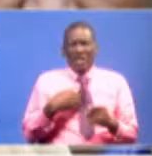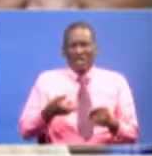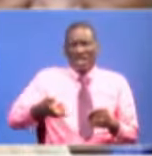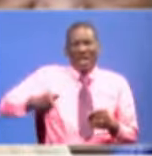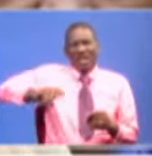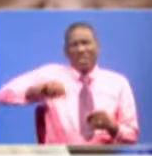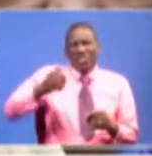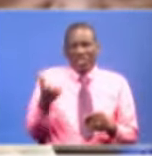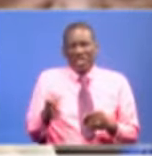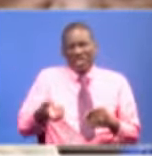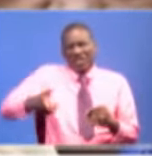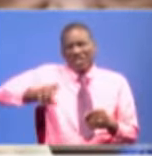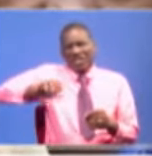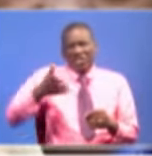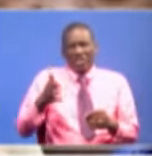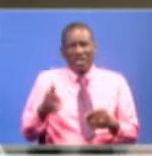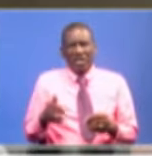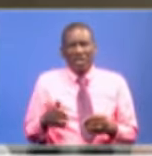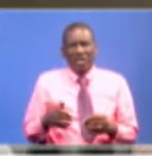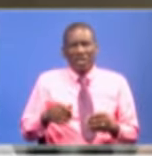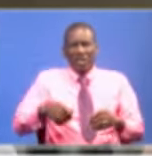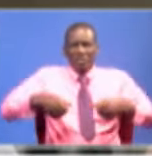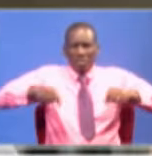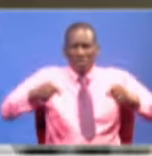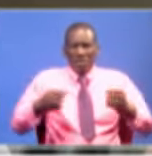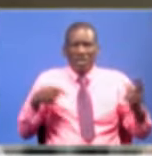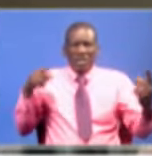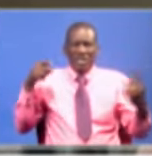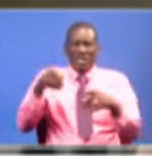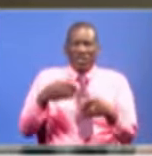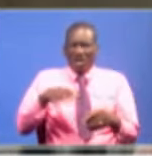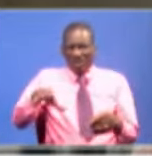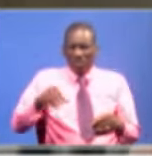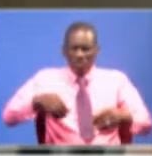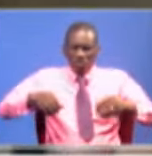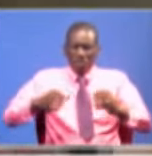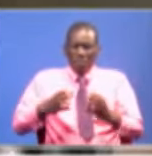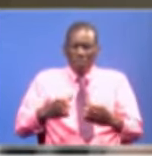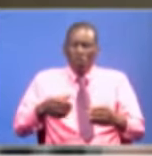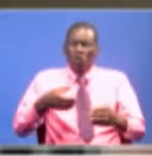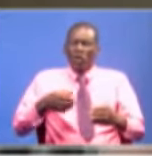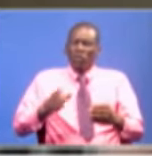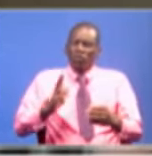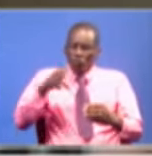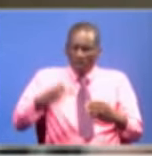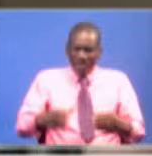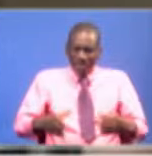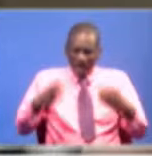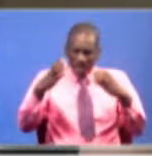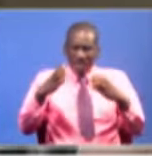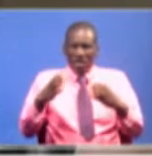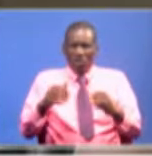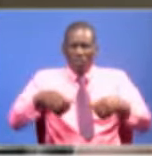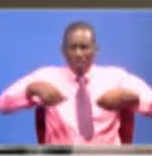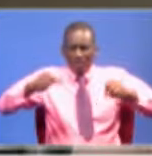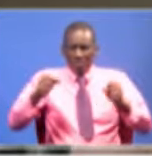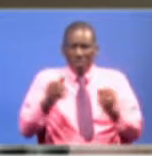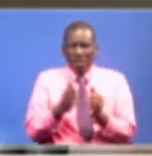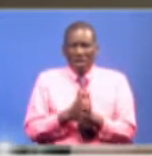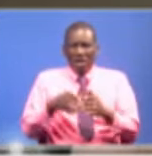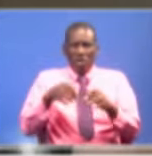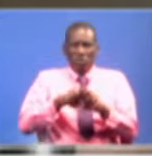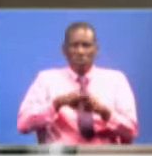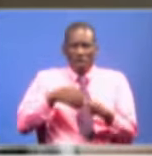madecorations kwa hizo chassis za bike. So far nimepata tank ya pikipiki yangu, nimepata mudguard na